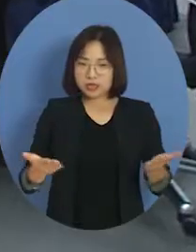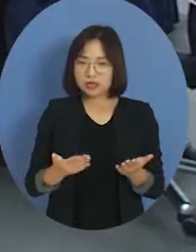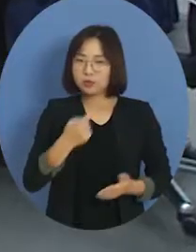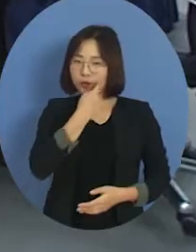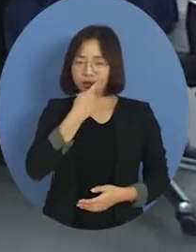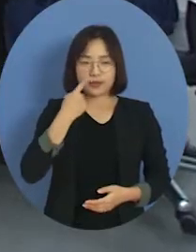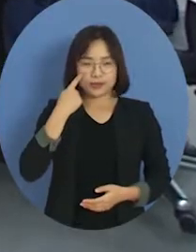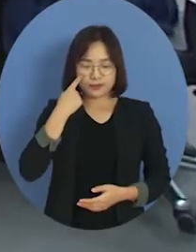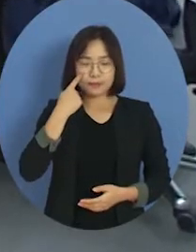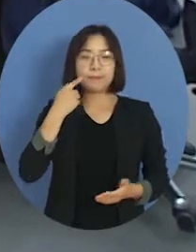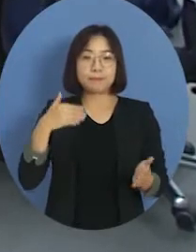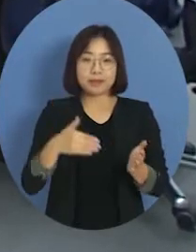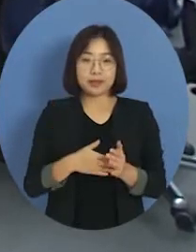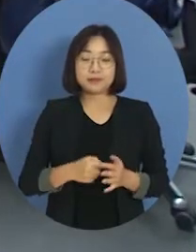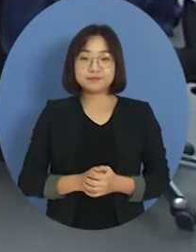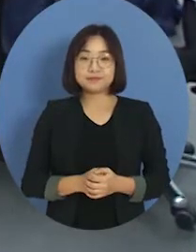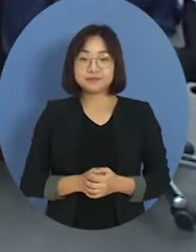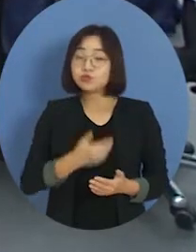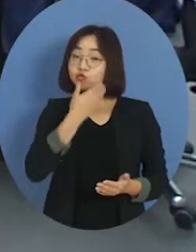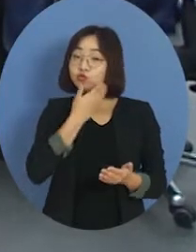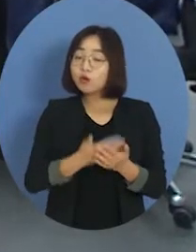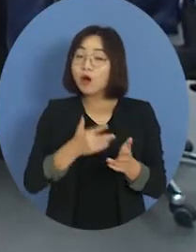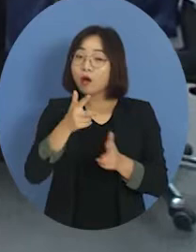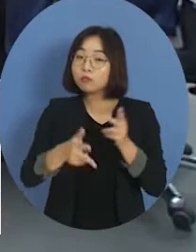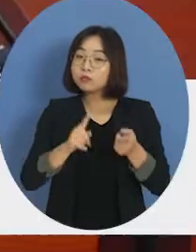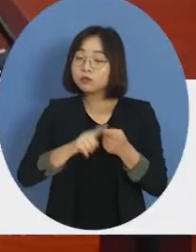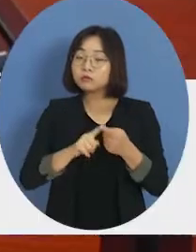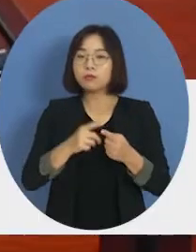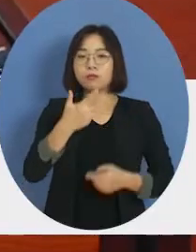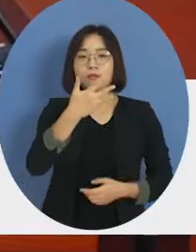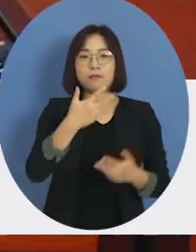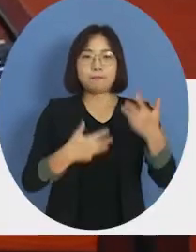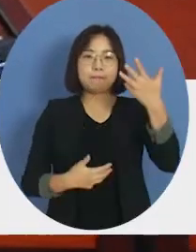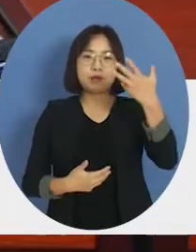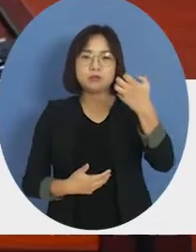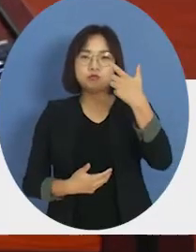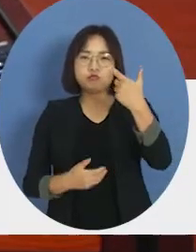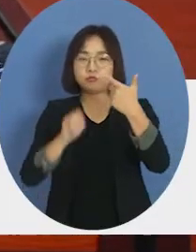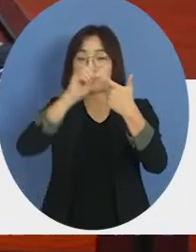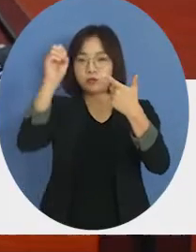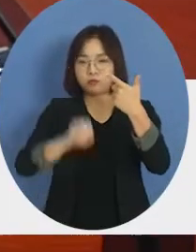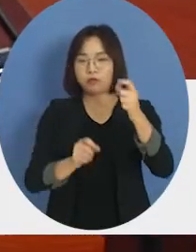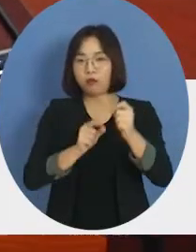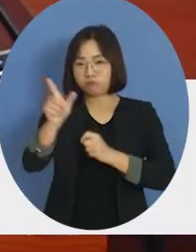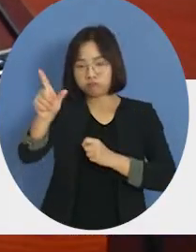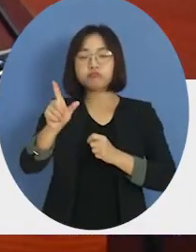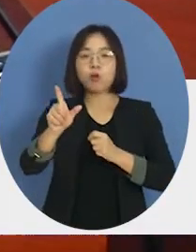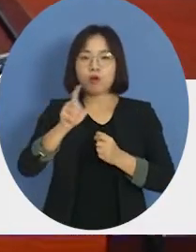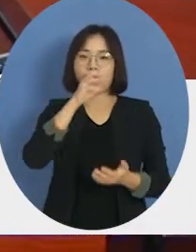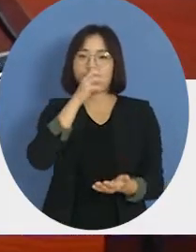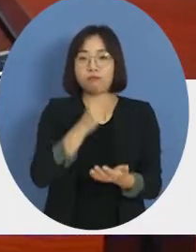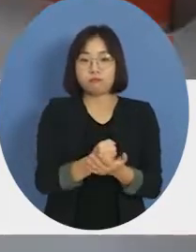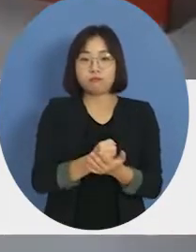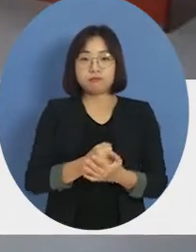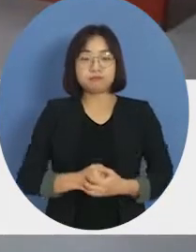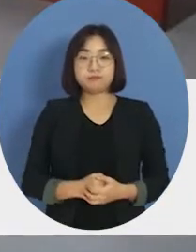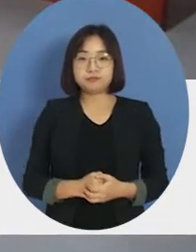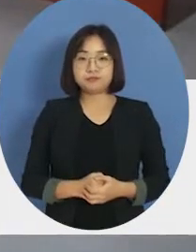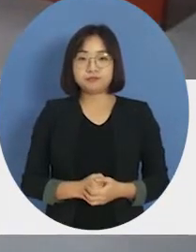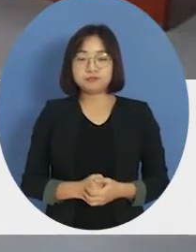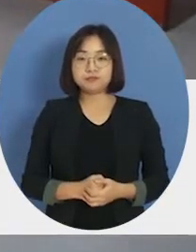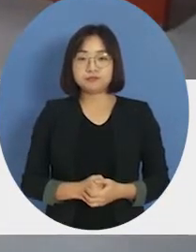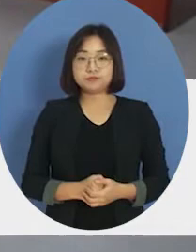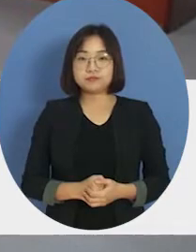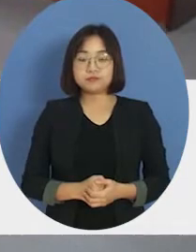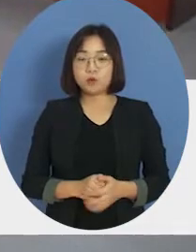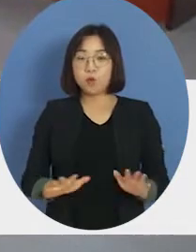방향을 제시했습니다. 주요 업무에 대한 총 추진률은 86%로 대부분의 사업들이 정상적으로